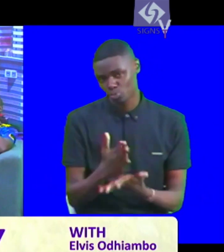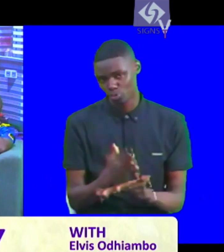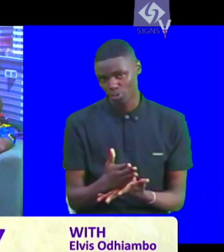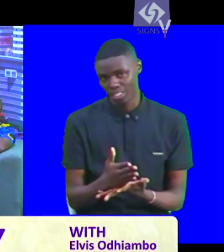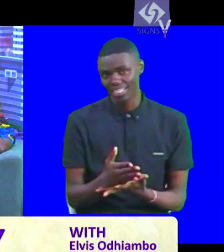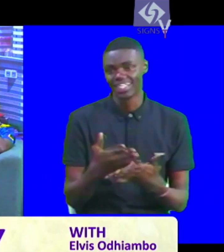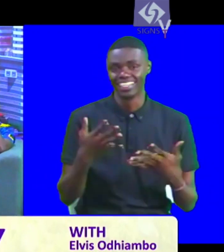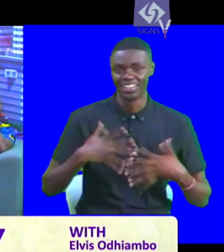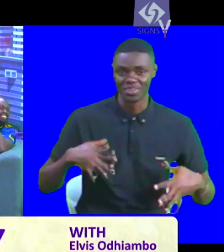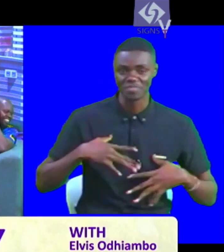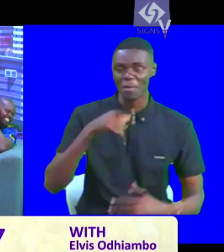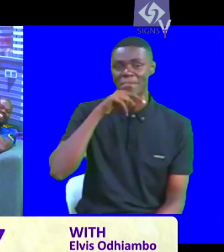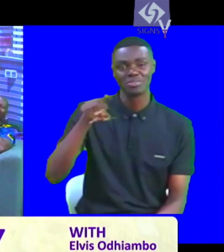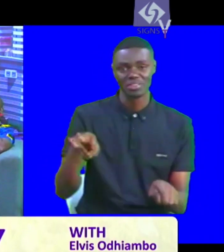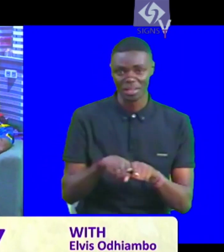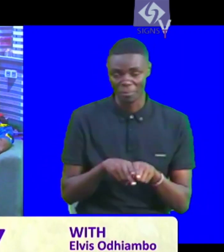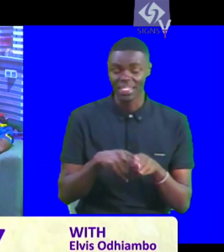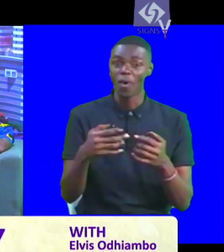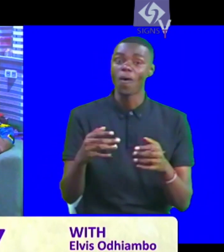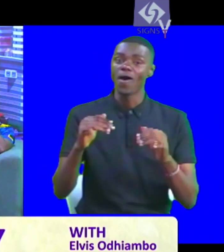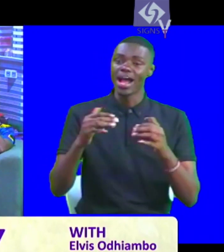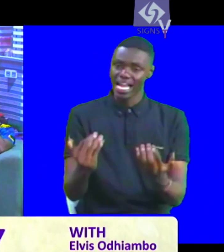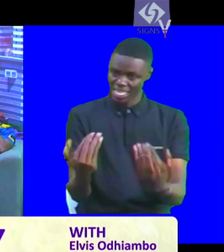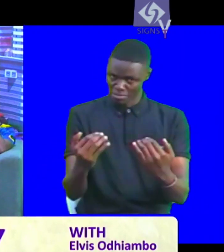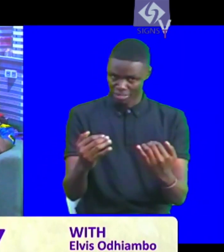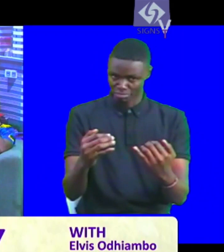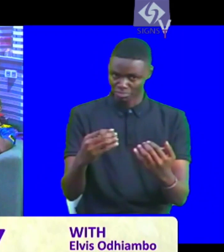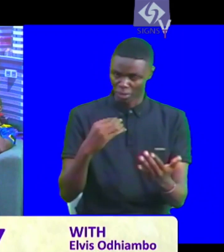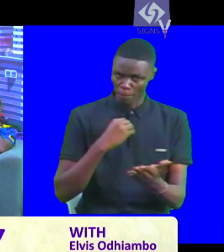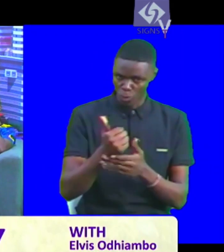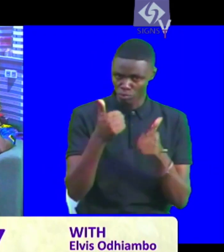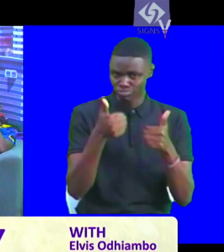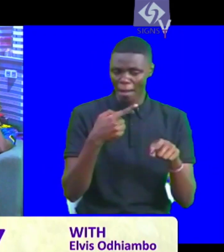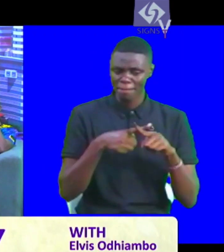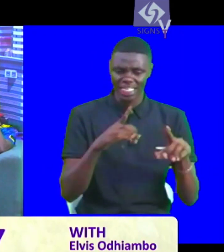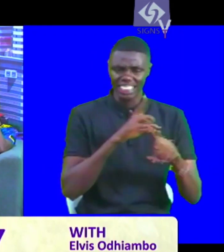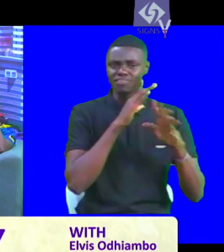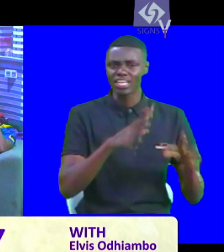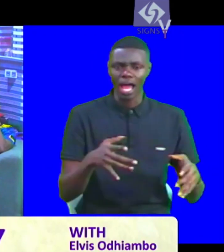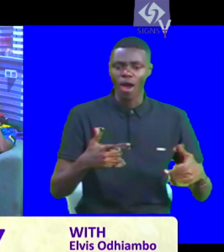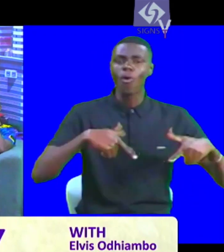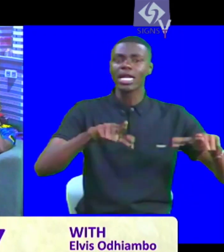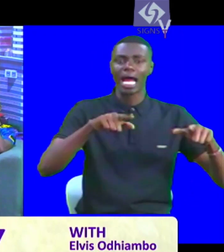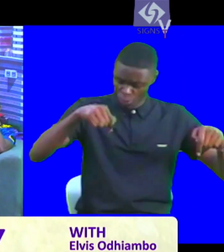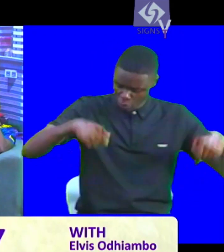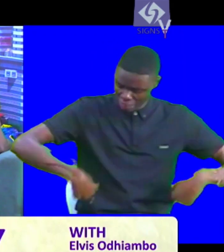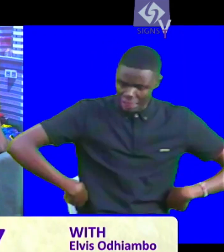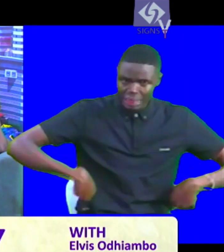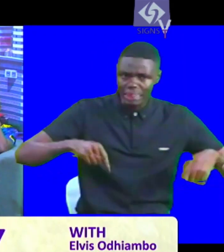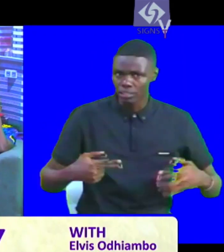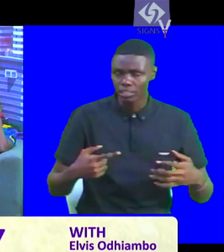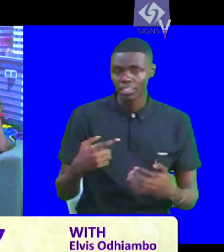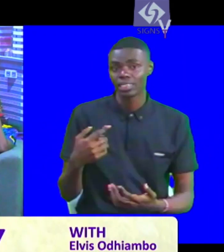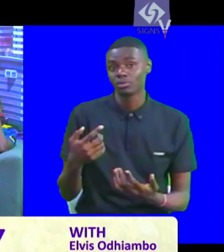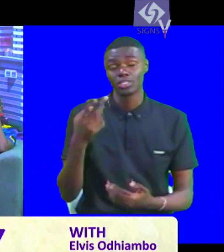Man U. Hata tena nikarudi side ya Man U. Ni kama watu wa Man U walinunua kipa mzuri. Yes. Lakini hawa madivenda wanaacha